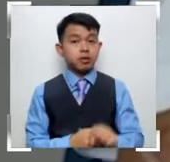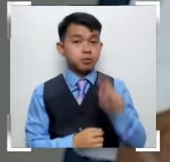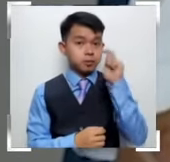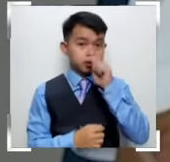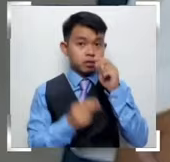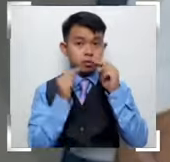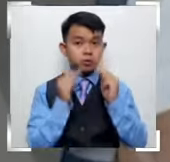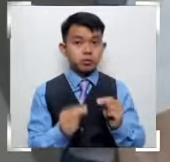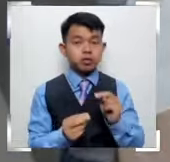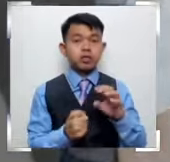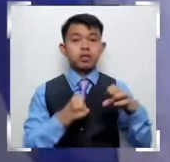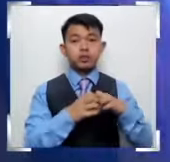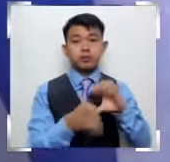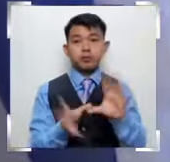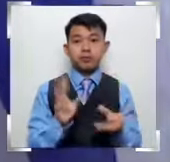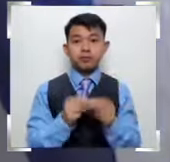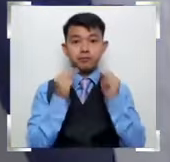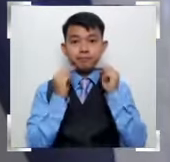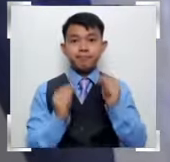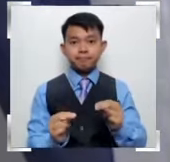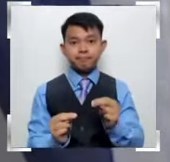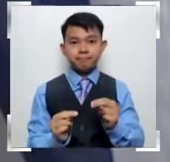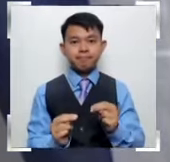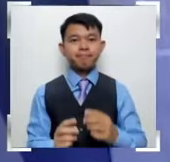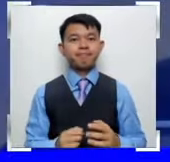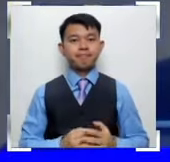si Paul Hernandez, ang inyong saksi.